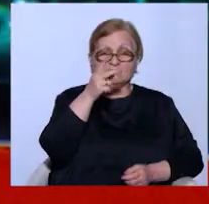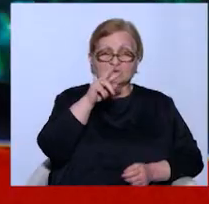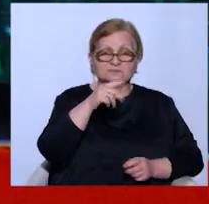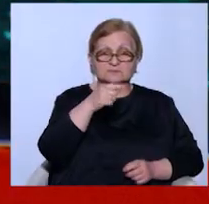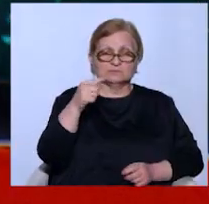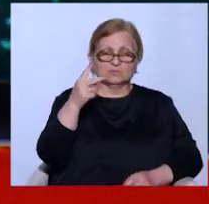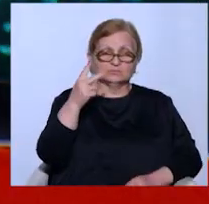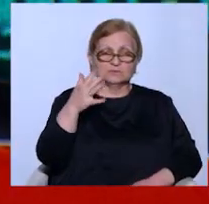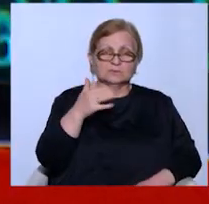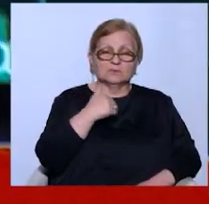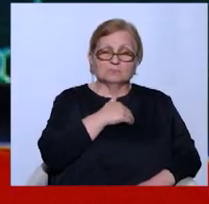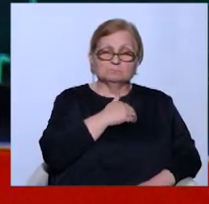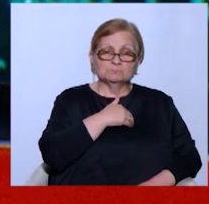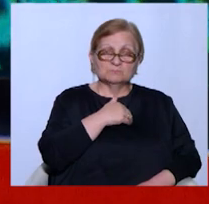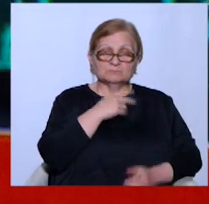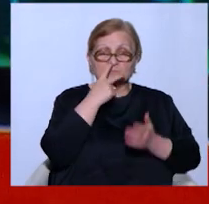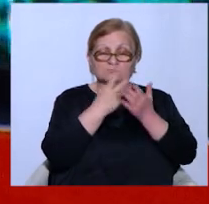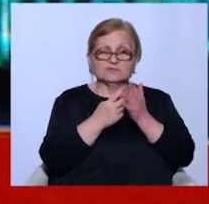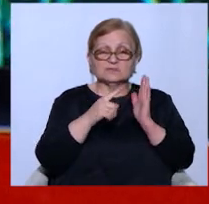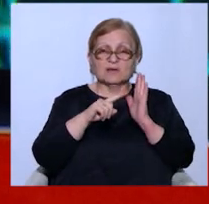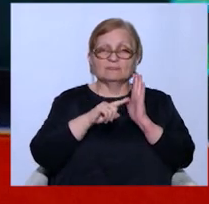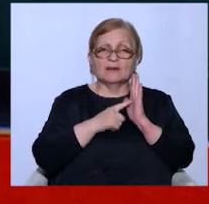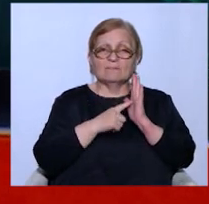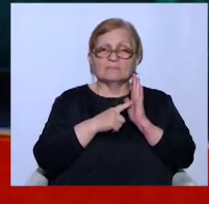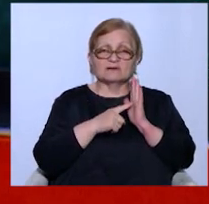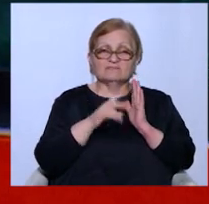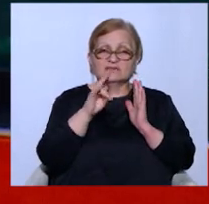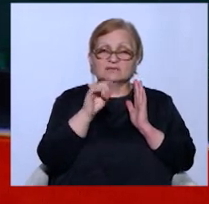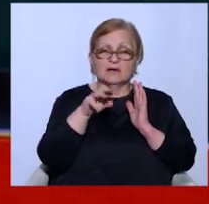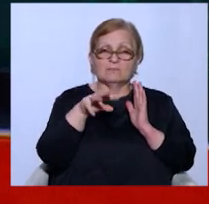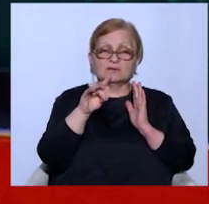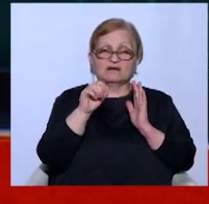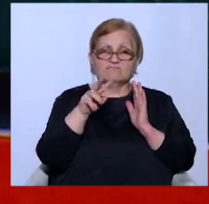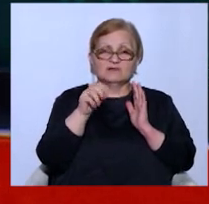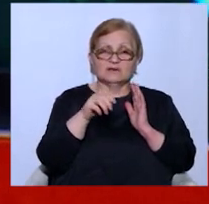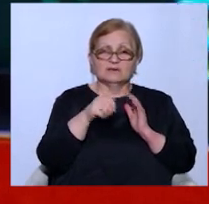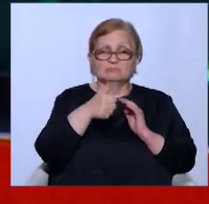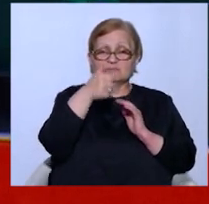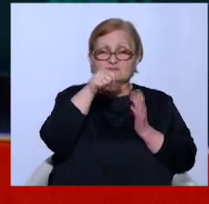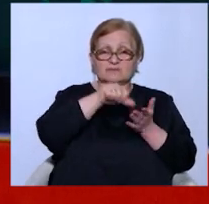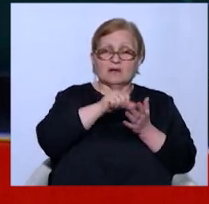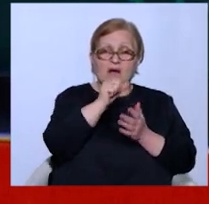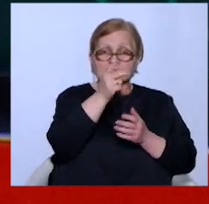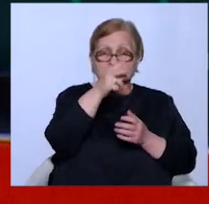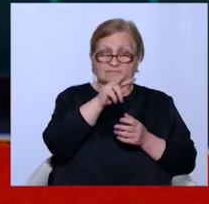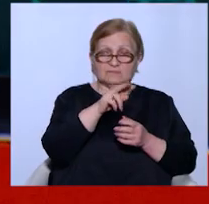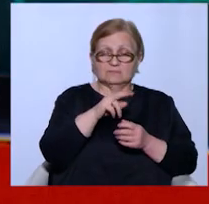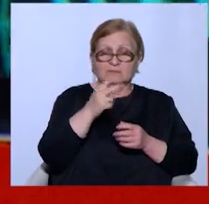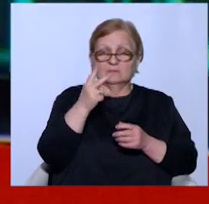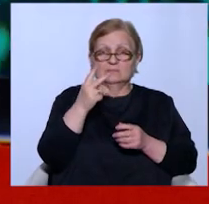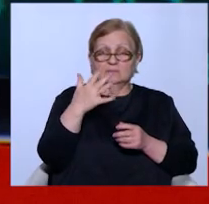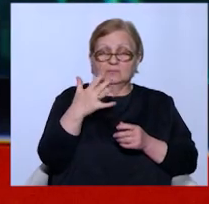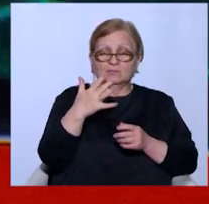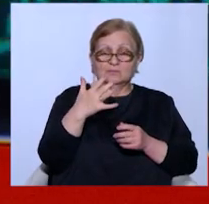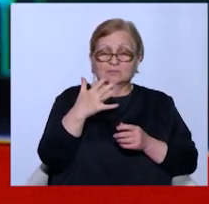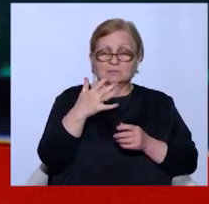კვადრატს მინუს 25. და მინდა წარმოვადგინო ნამრავლად. ანუ პირველი წევრი არის 100 კვადრატი, მეორე წევრი არის 25.